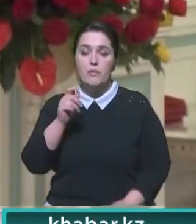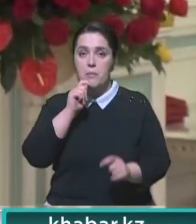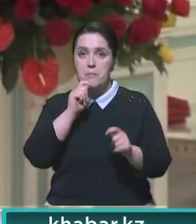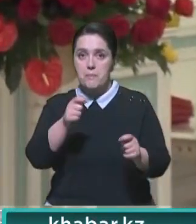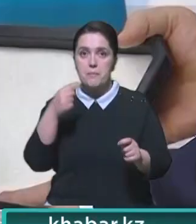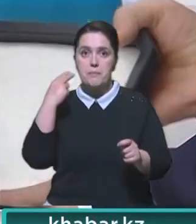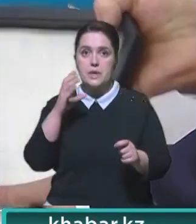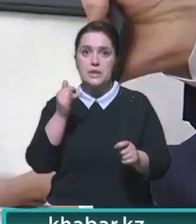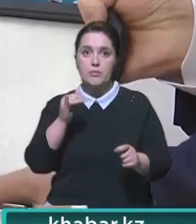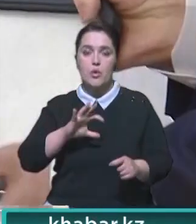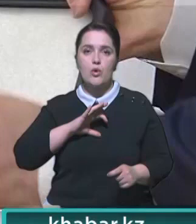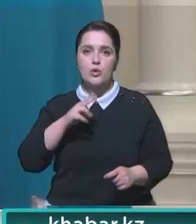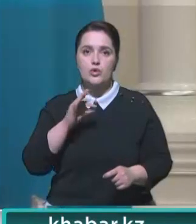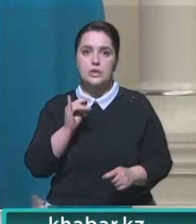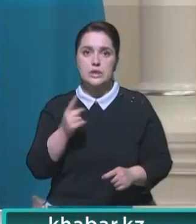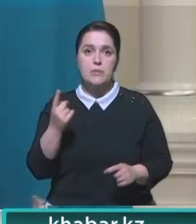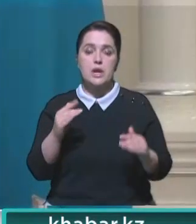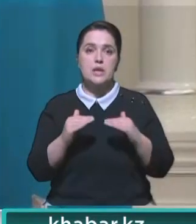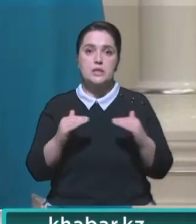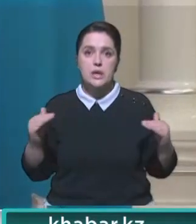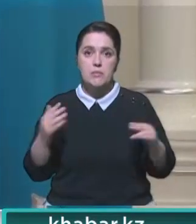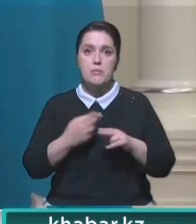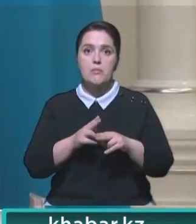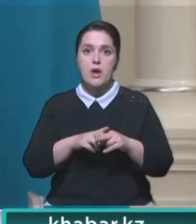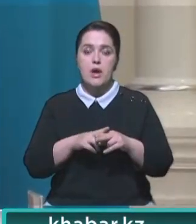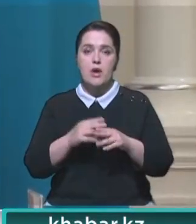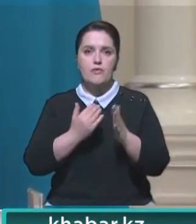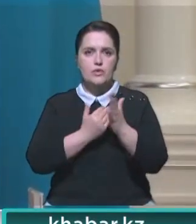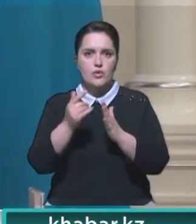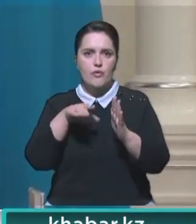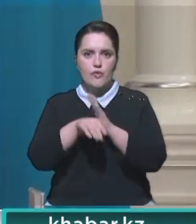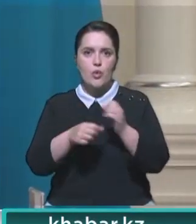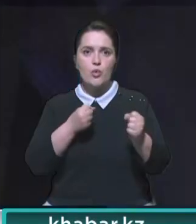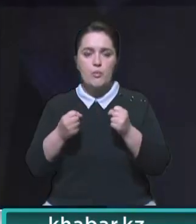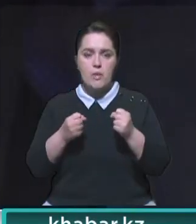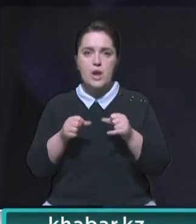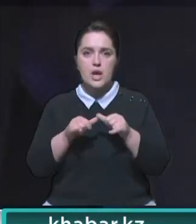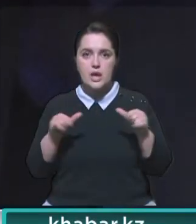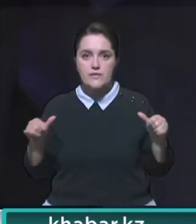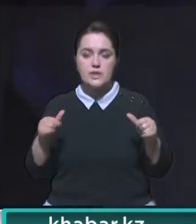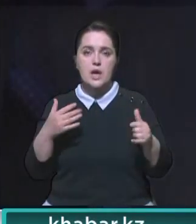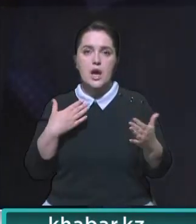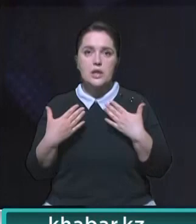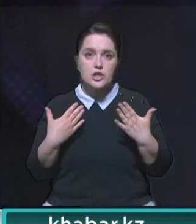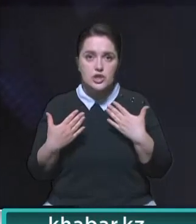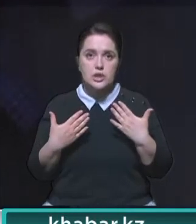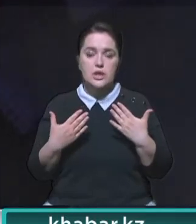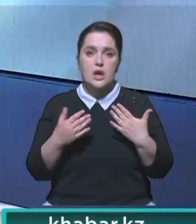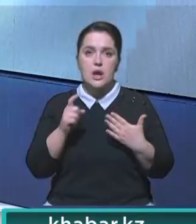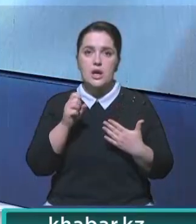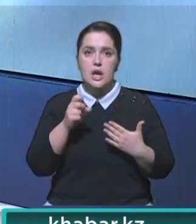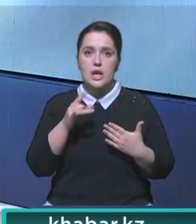Сингапура орденом доступа первой степени глава государства входит церемония отметил ее высокий вклад в укрепления развития двухсторонних отношений в свою